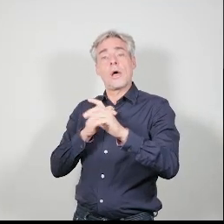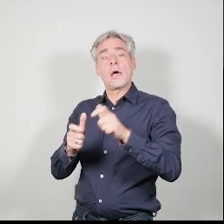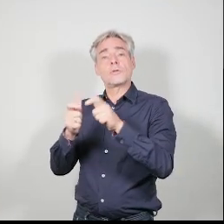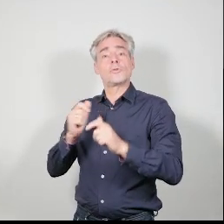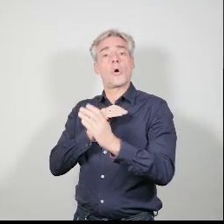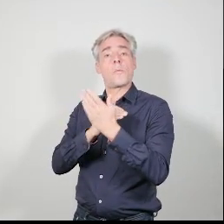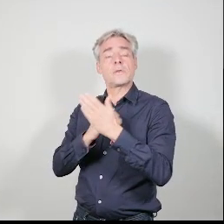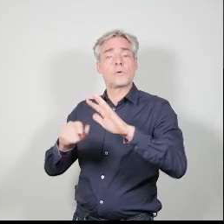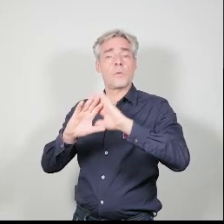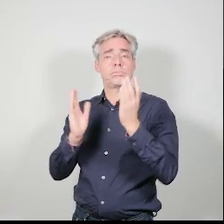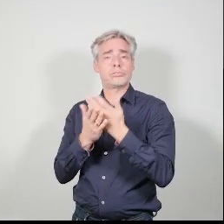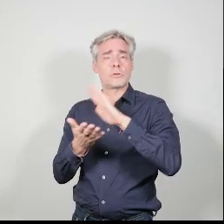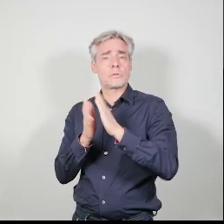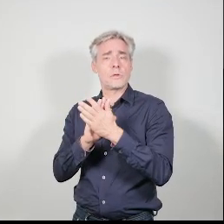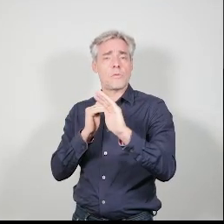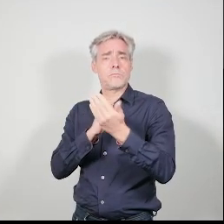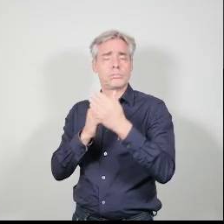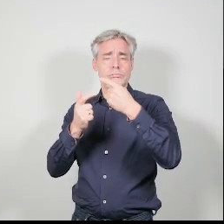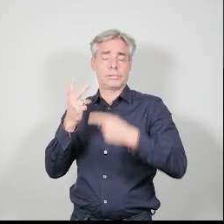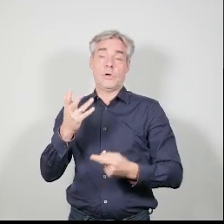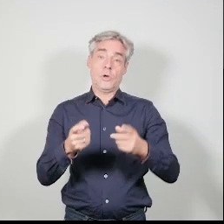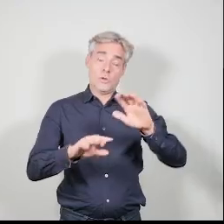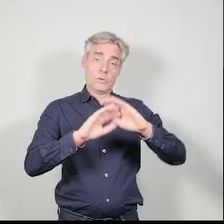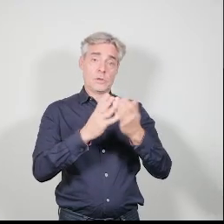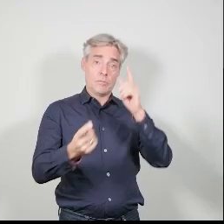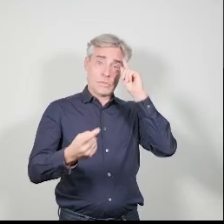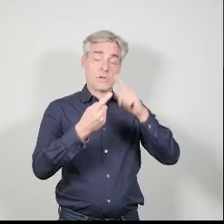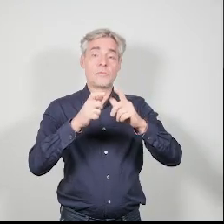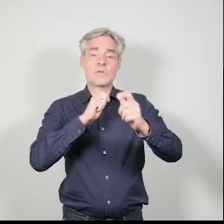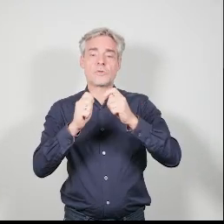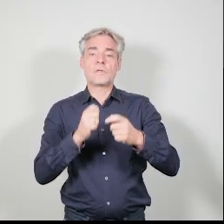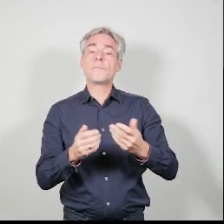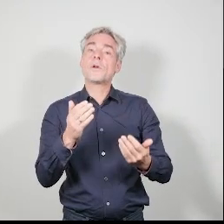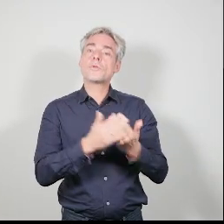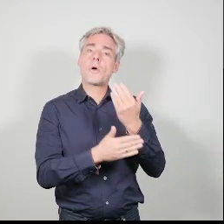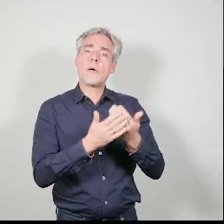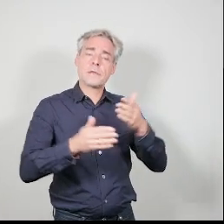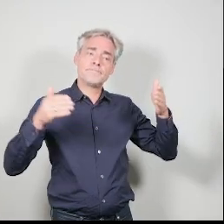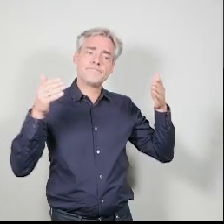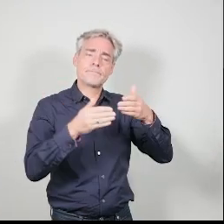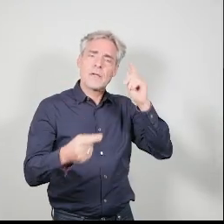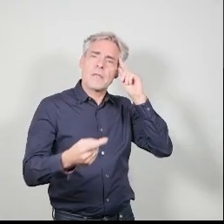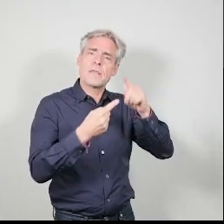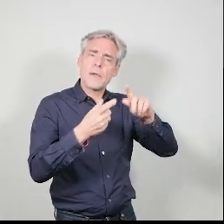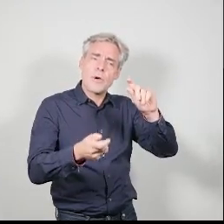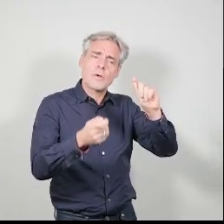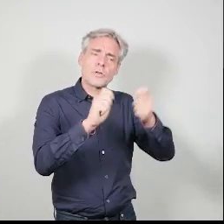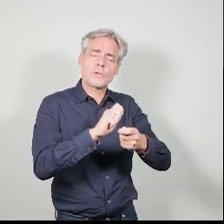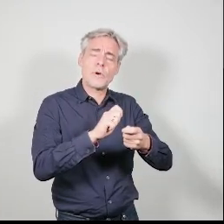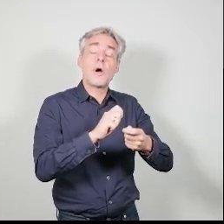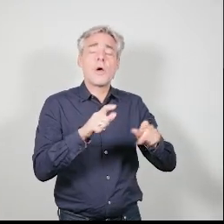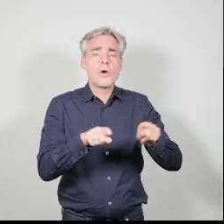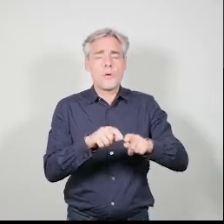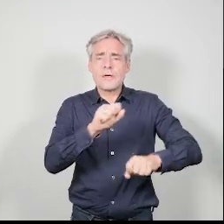On parlera ensemble de tous ces enjeux-là. On verra ce matin, dans un premier temps, quels sont les enjeux de cette transformation de l'offre et puis comment